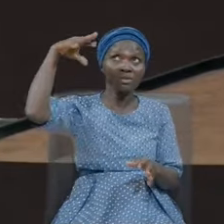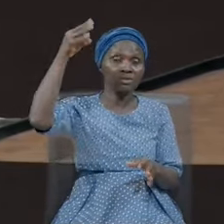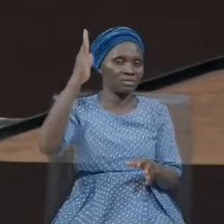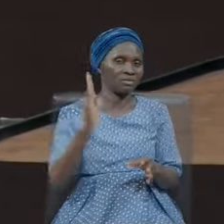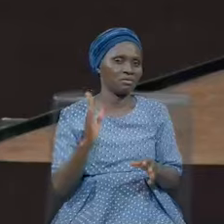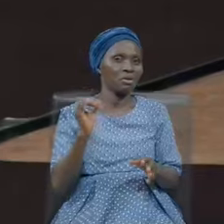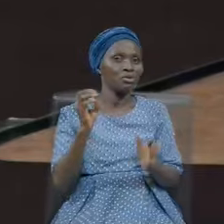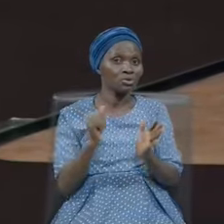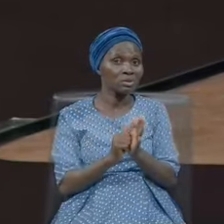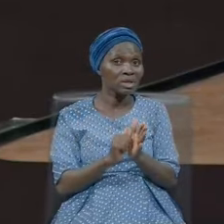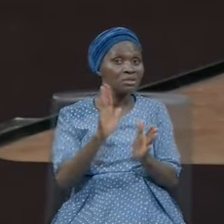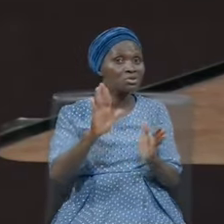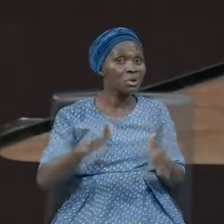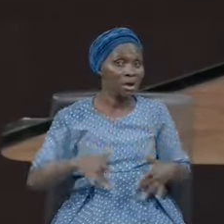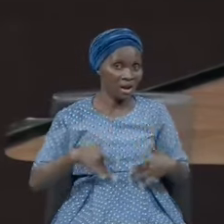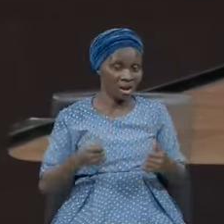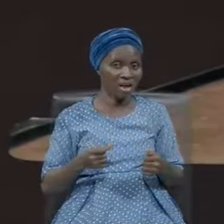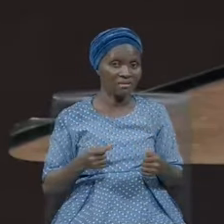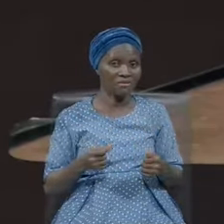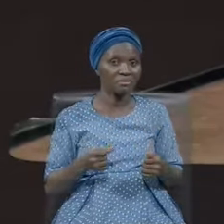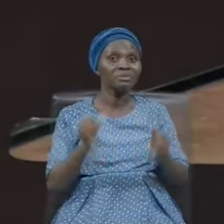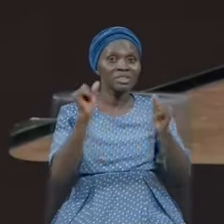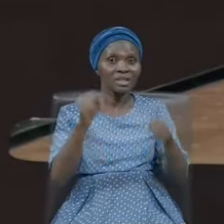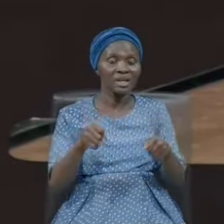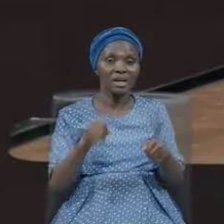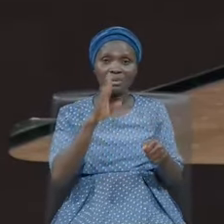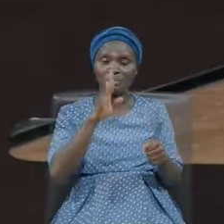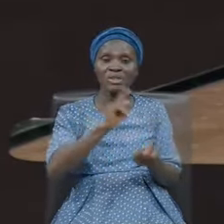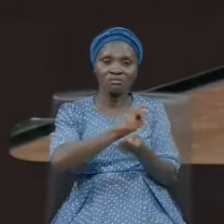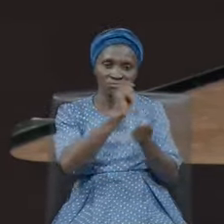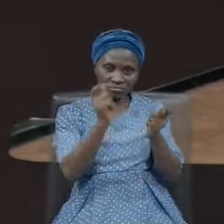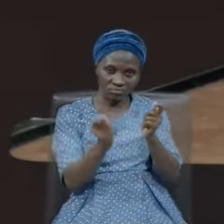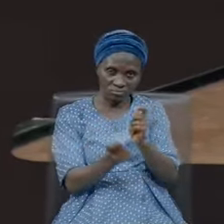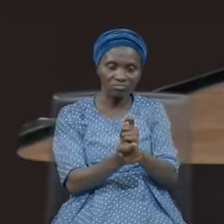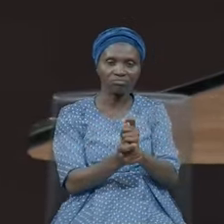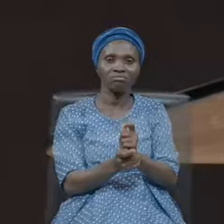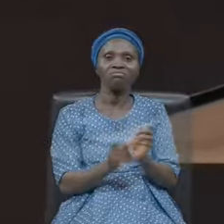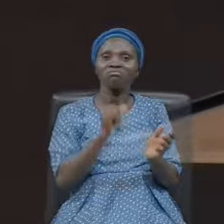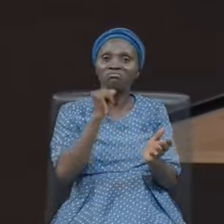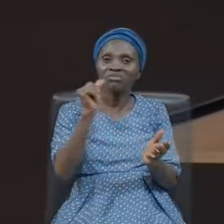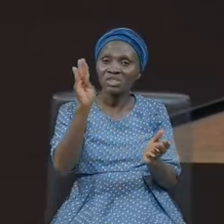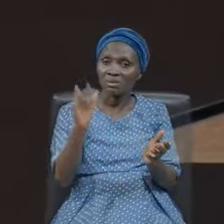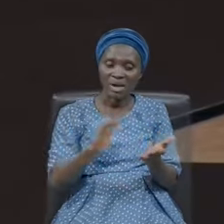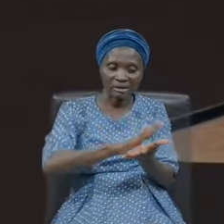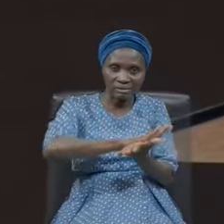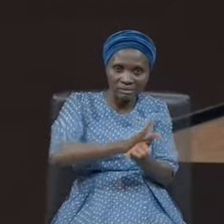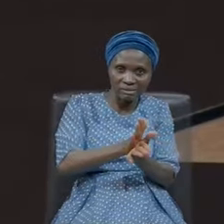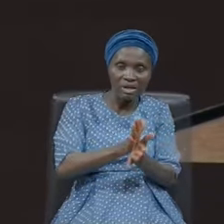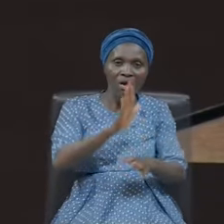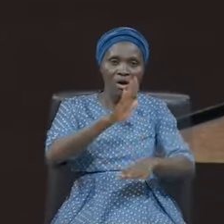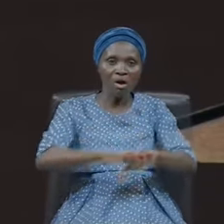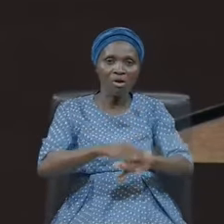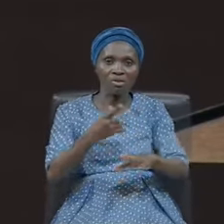Afin que votre vie soit vécue par la transformation et non tout en outrageant